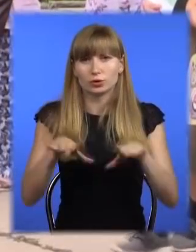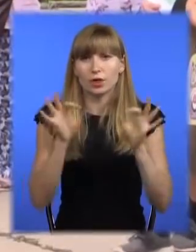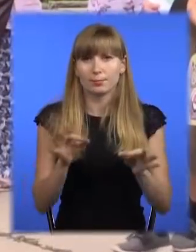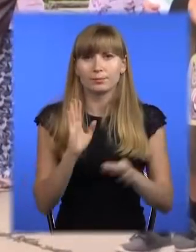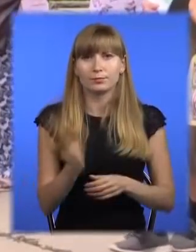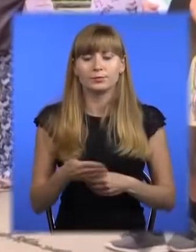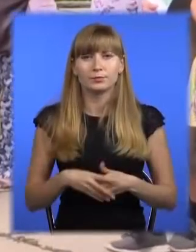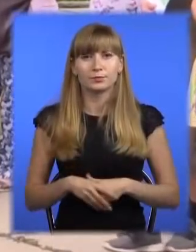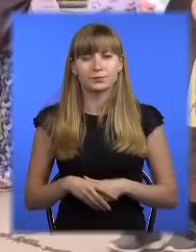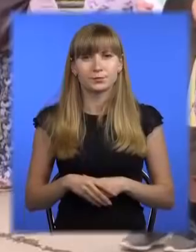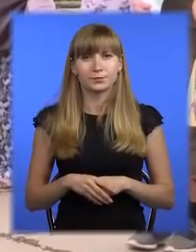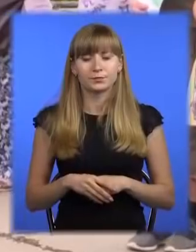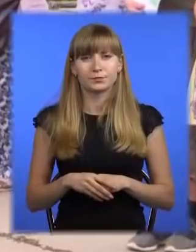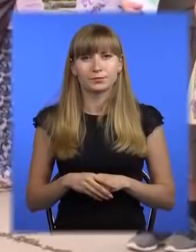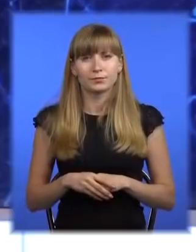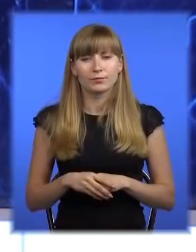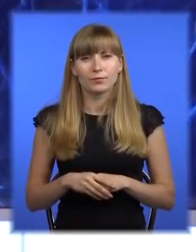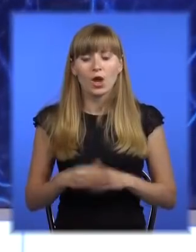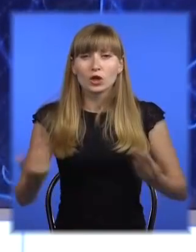здраве рішення сторони городського суду.